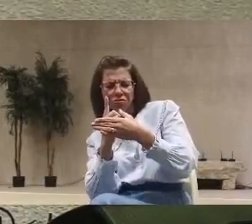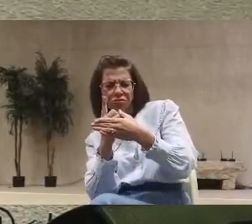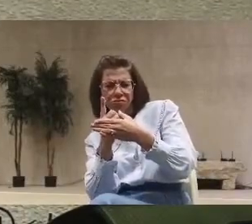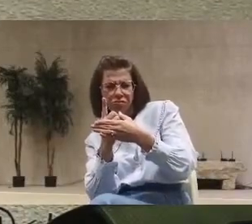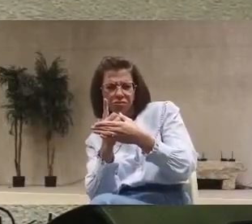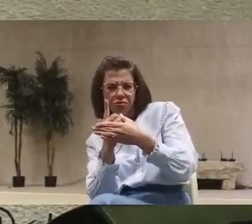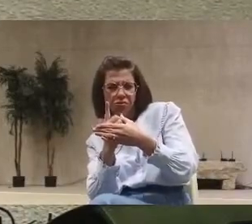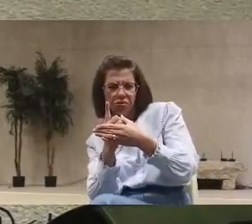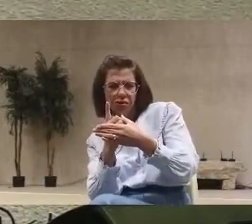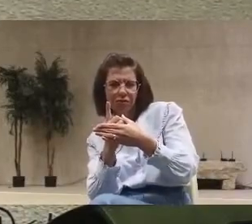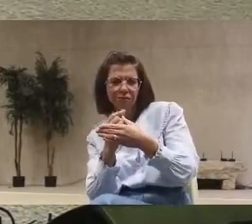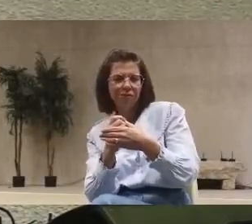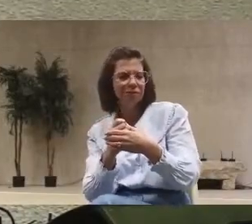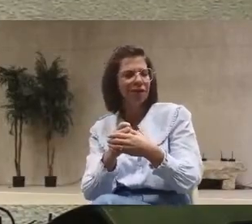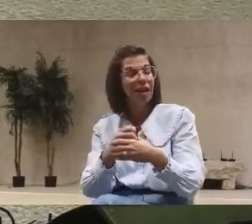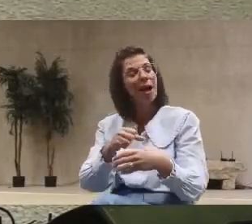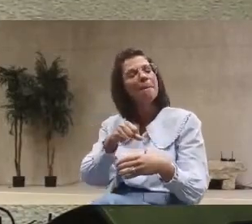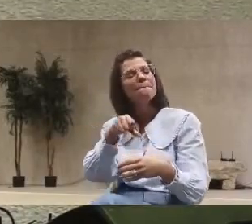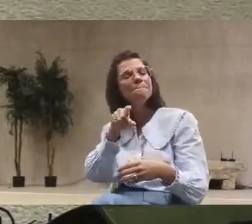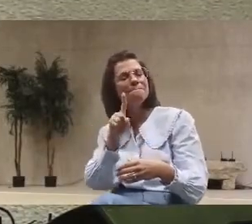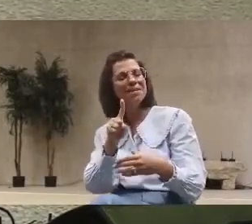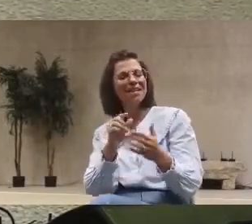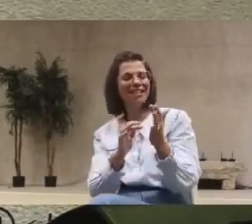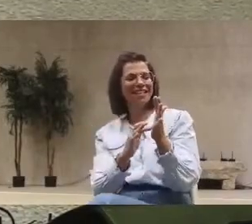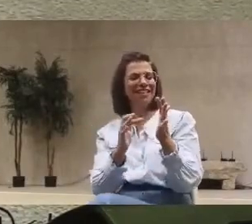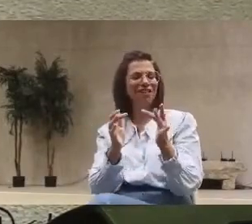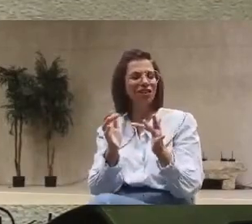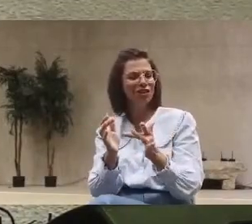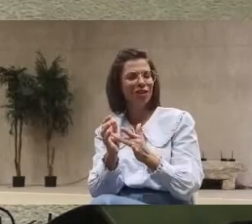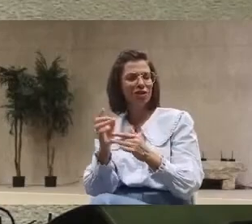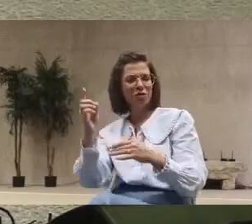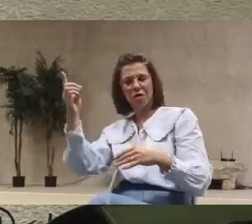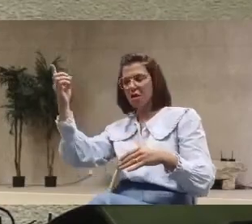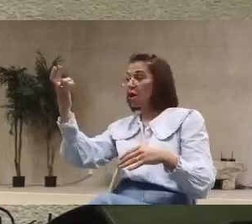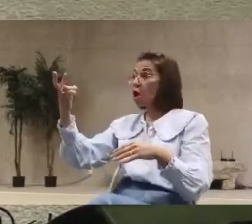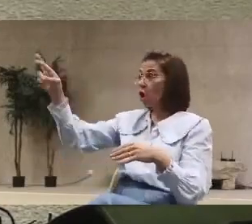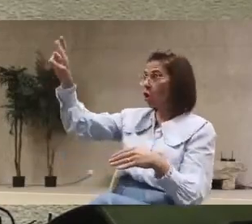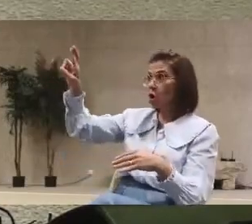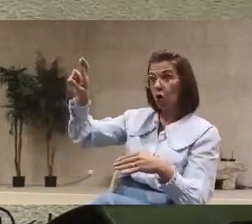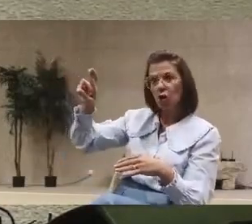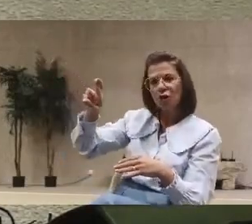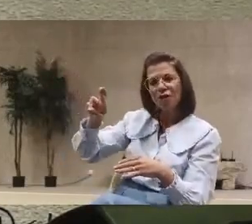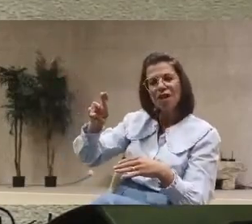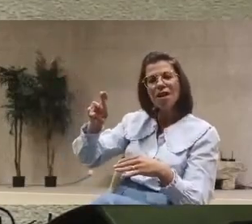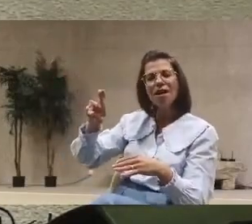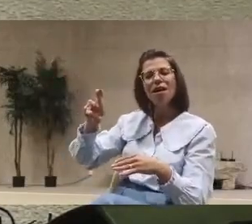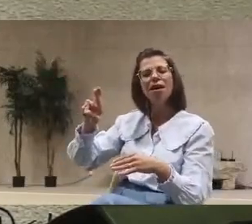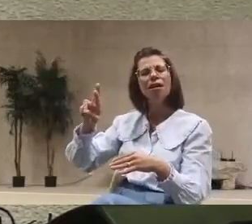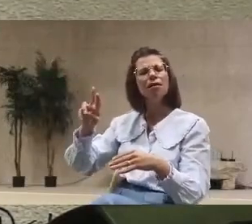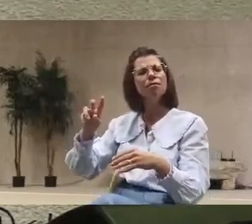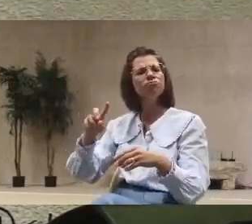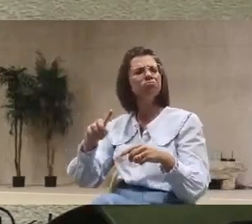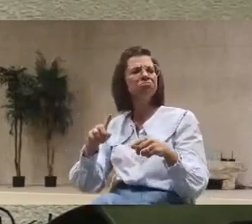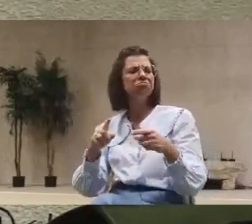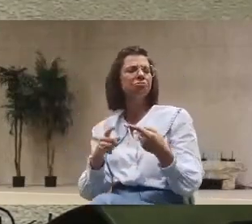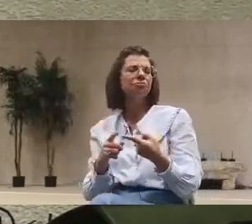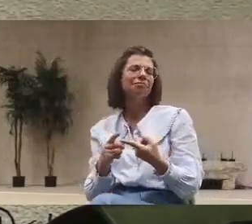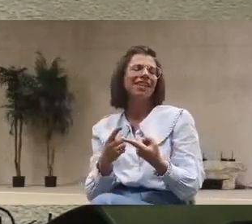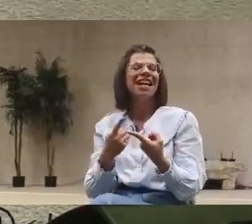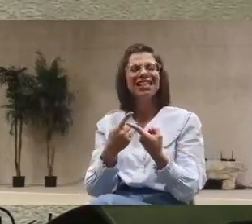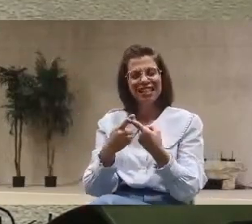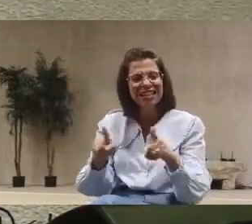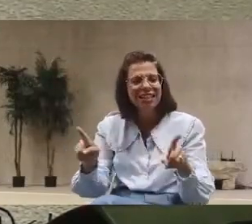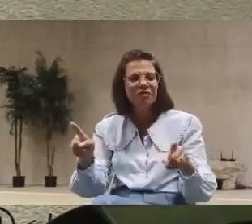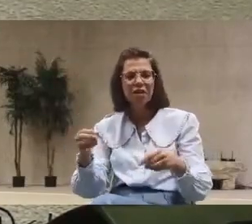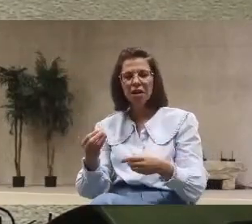Jésus viendra, non plus comme, non pas comme un bébé dans une crèche, mais il viendra